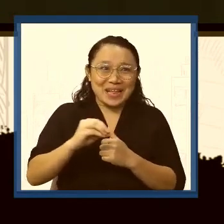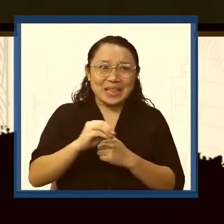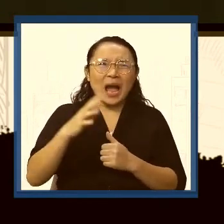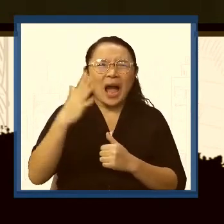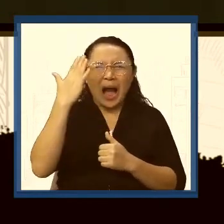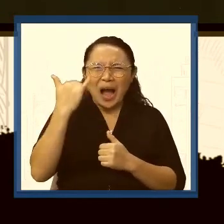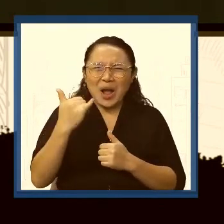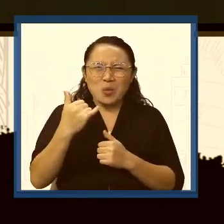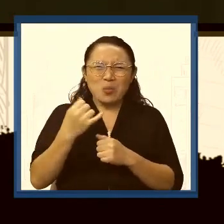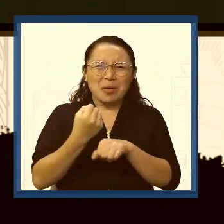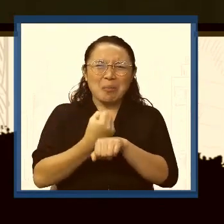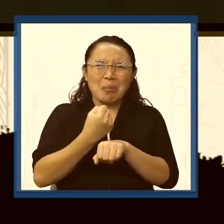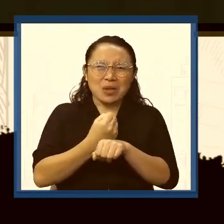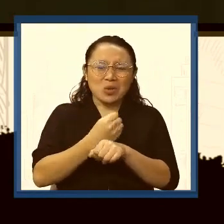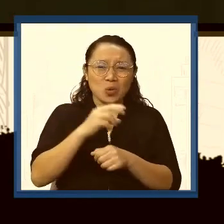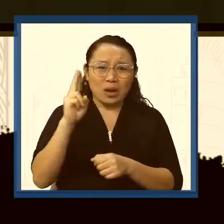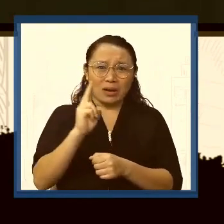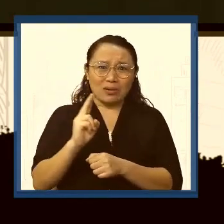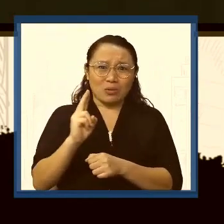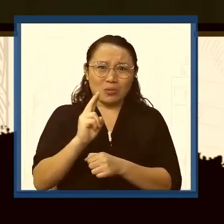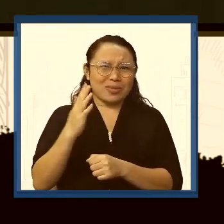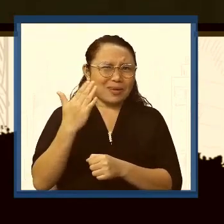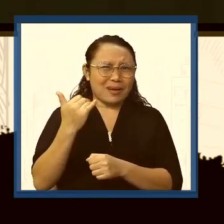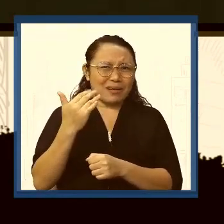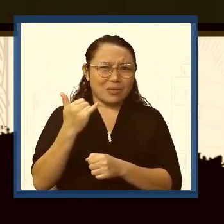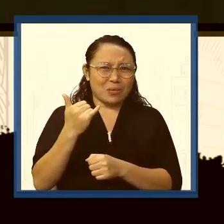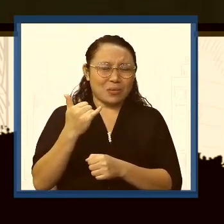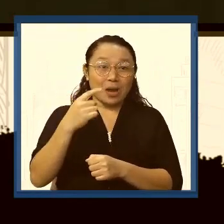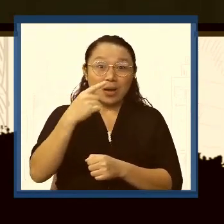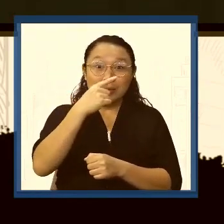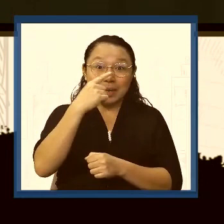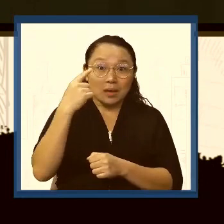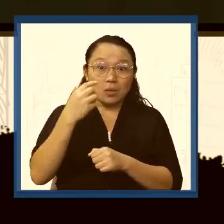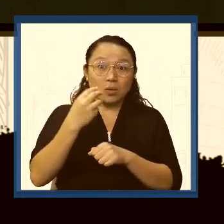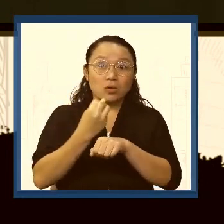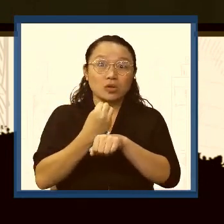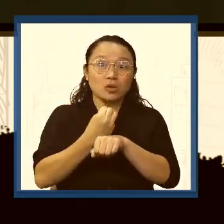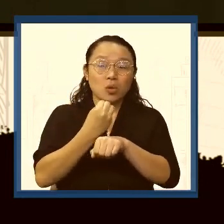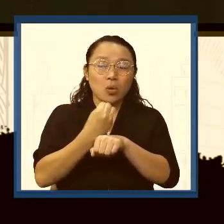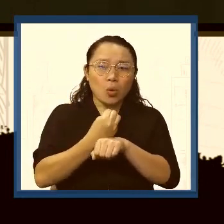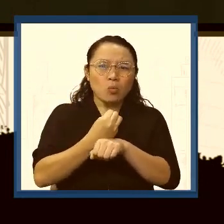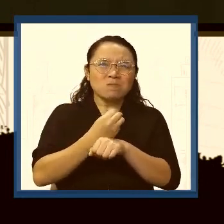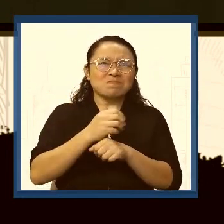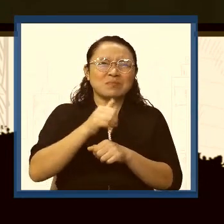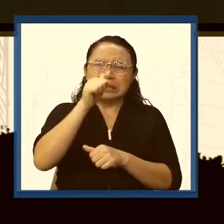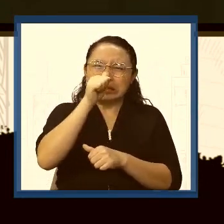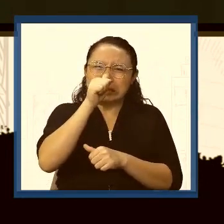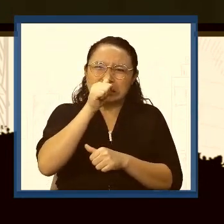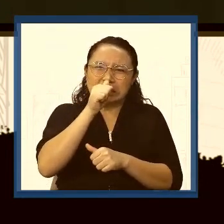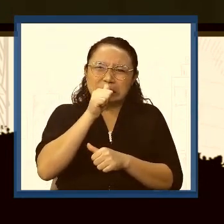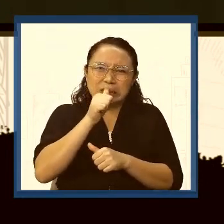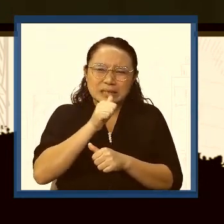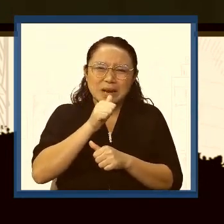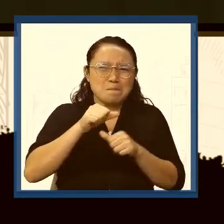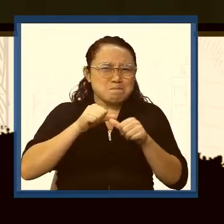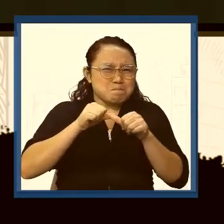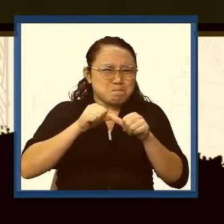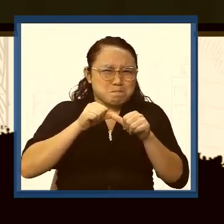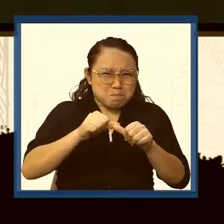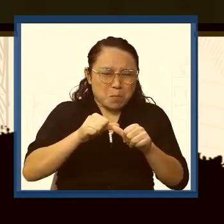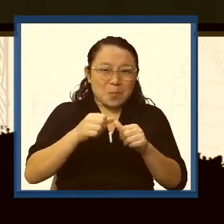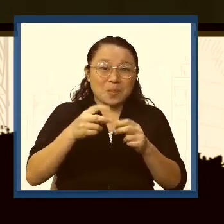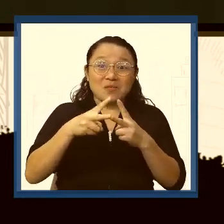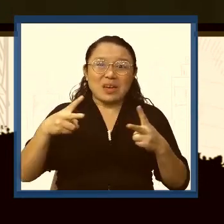bato ang gigamit nganong bato ang gisulatan because stone endures ang bato mulungtad sa daghan